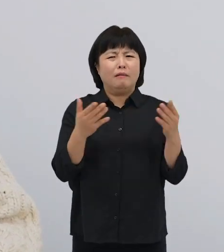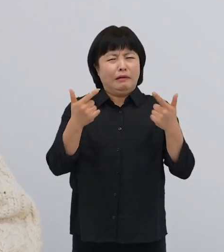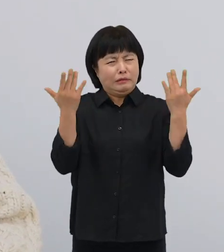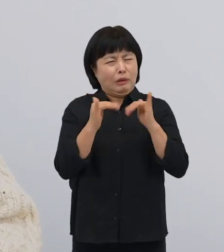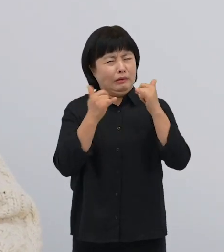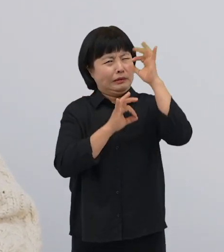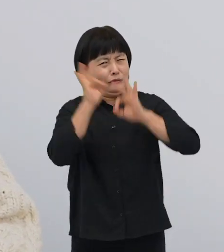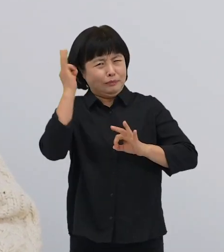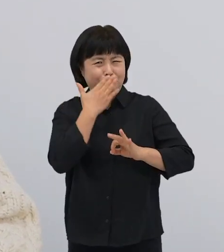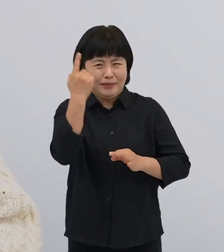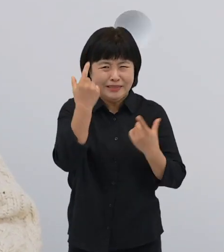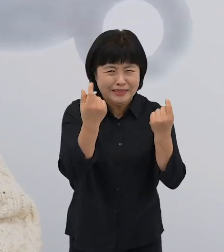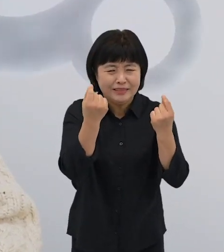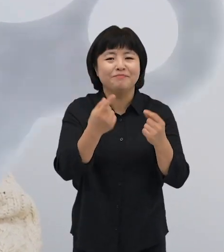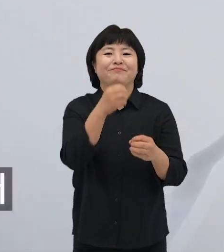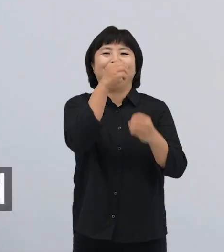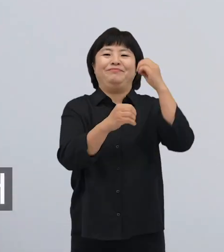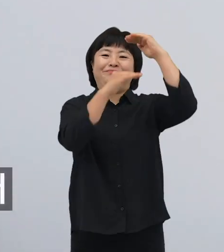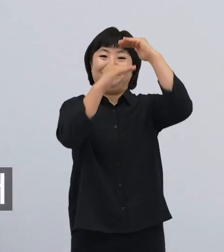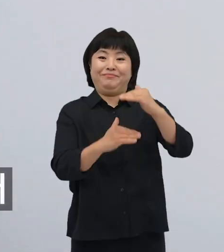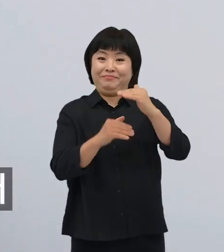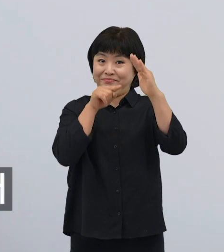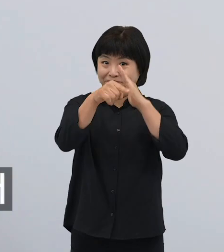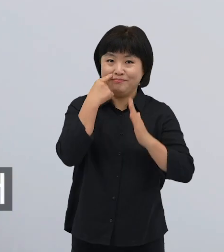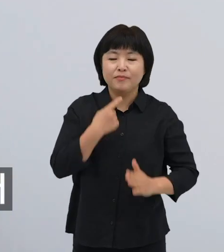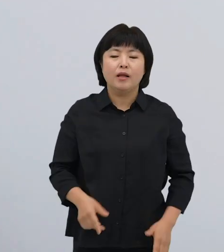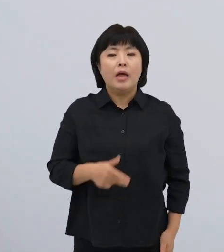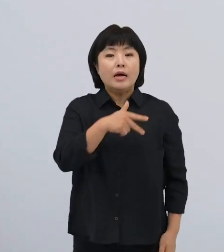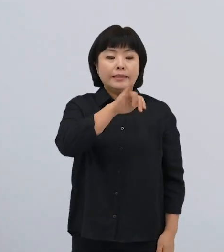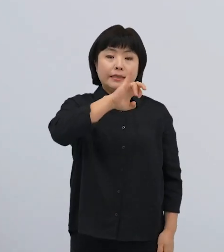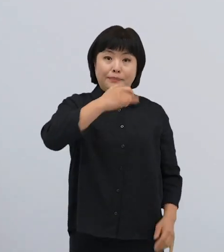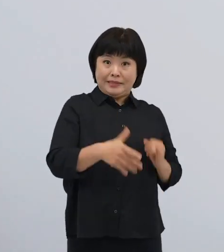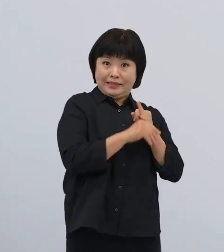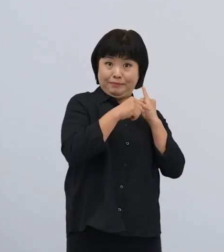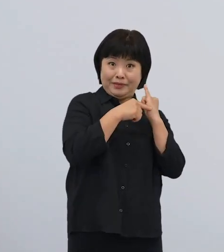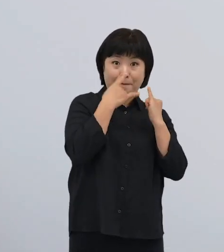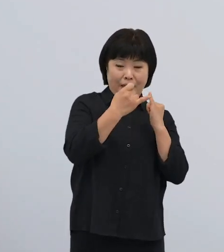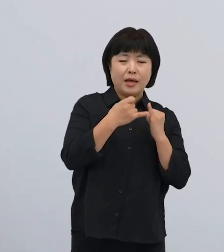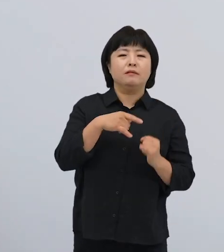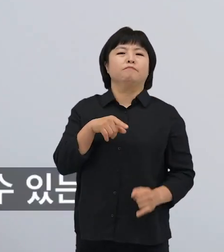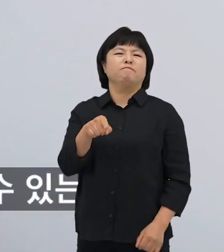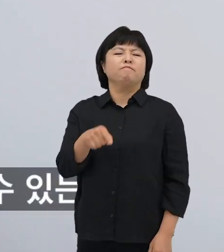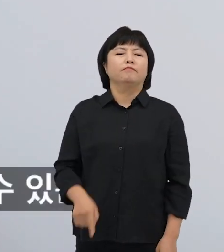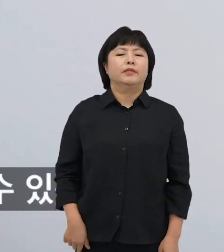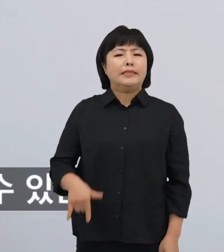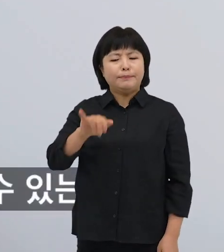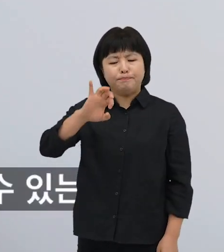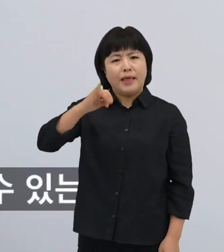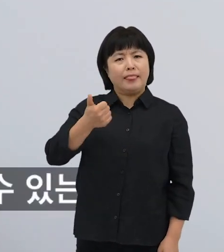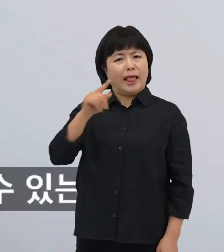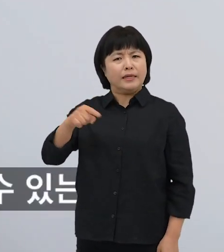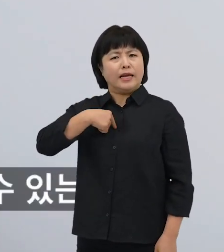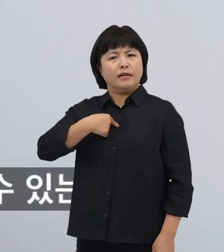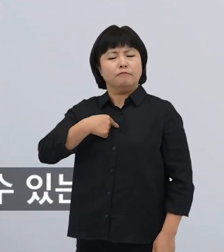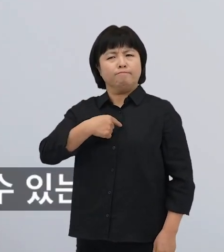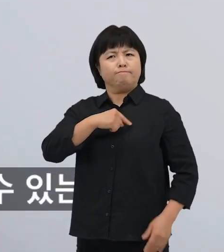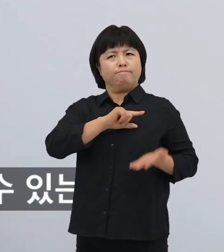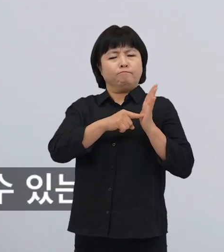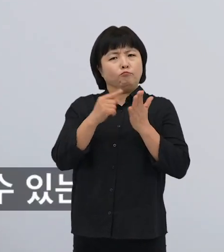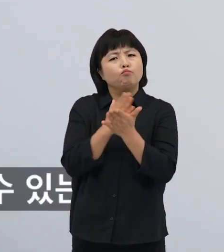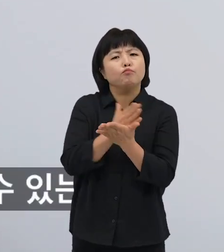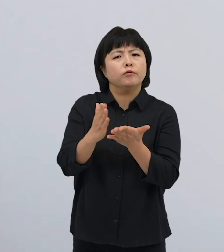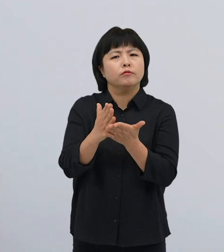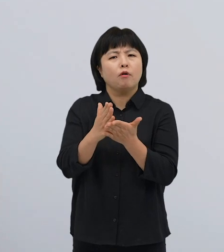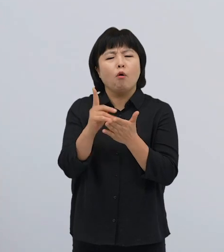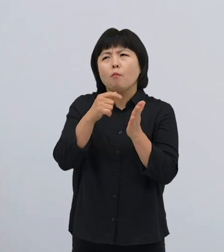직원의 실수일 가능성이 높죠. 다시 소설의 내용으로 돌아가서 지민은 엄마 김은아를 김은아 자신으로 상징하고